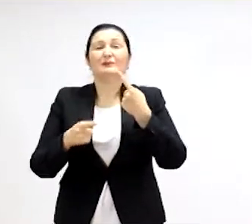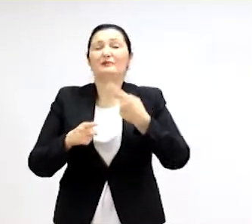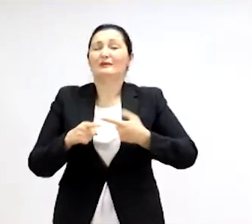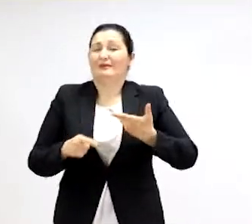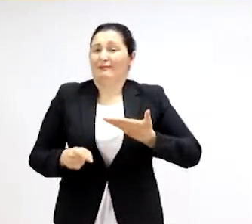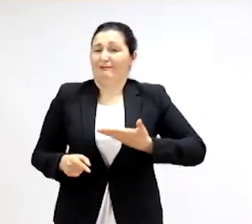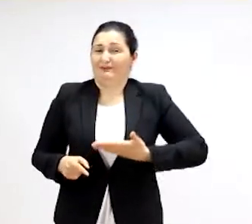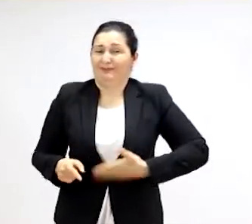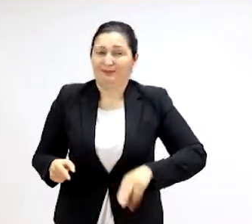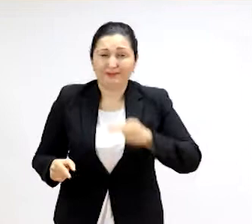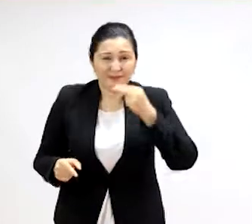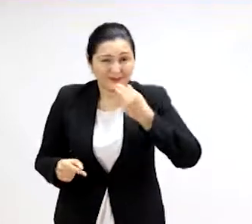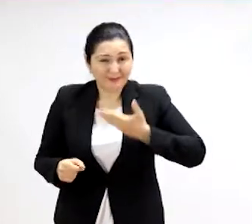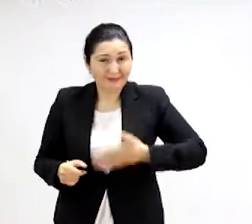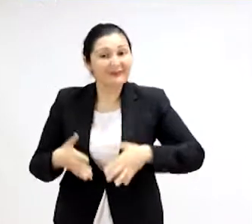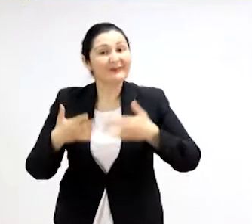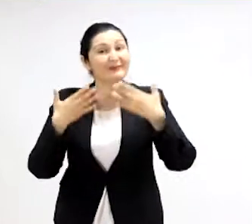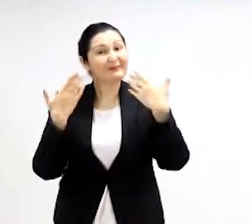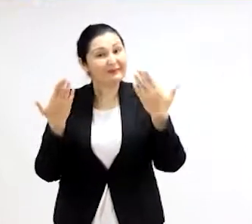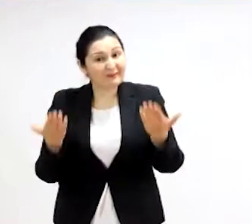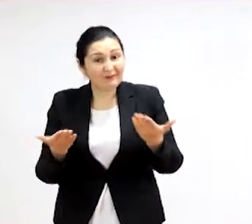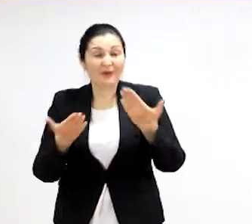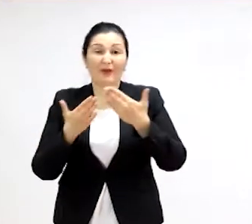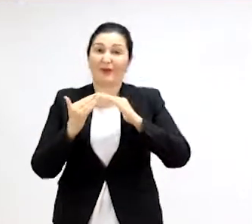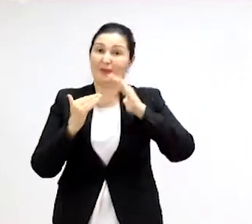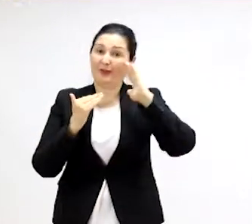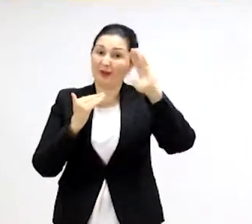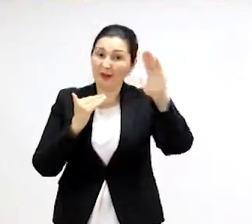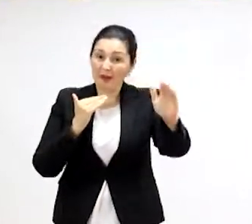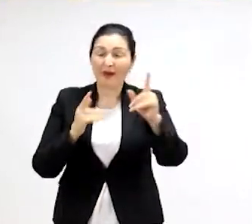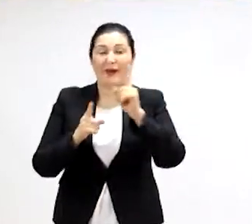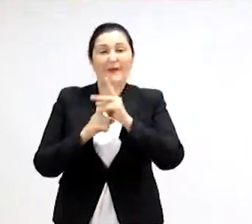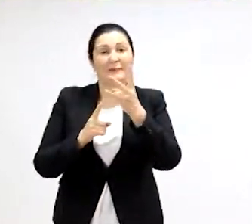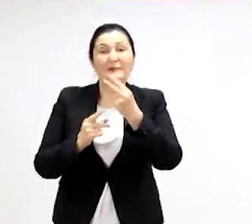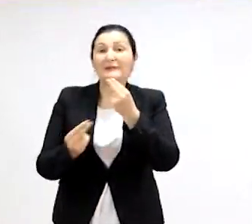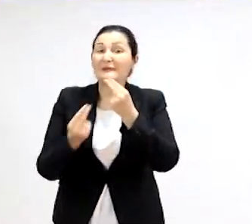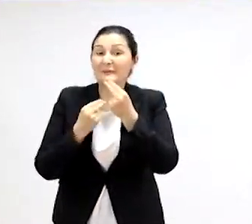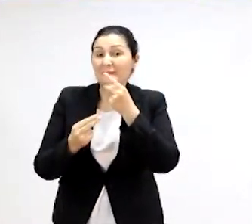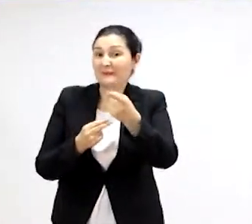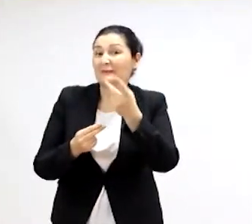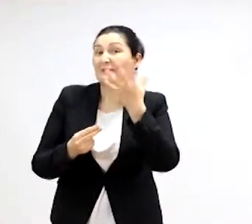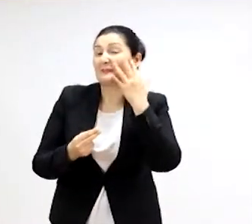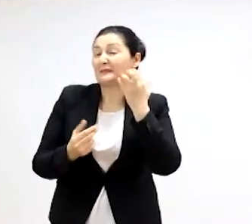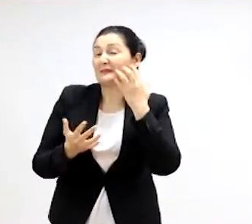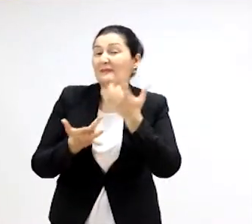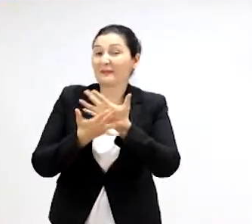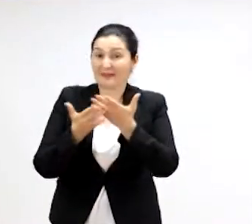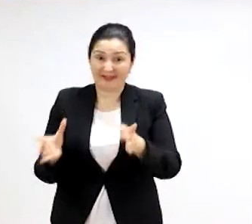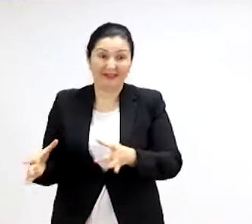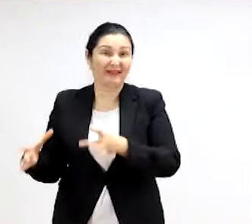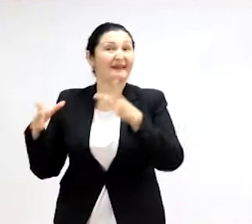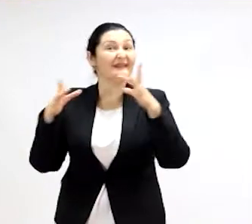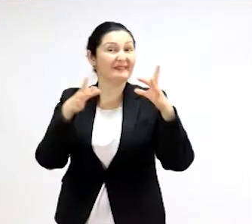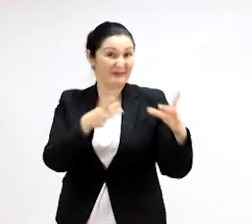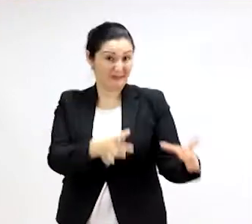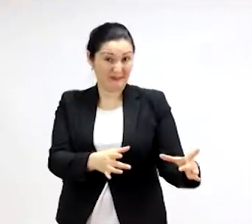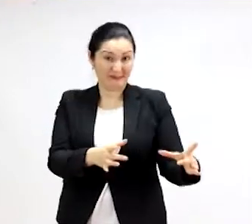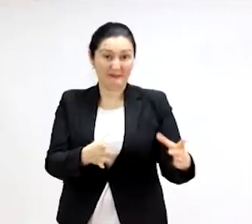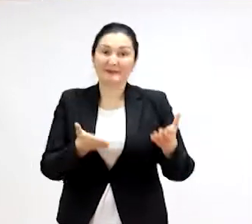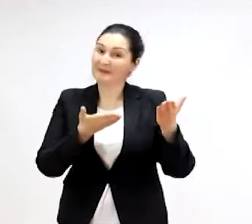ки. Ана, то ба хона рафтан каме мевагӣ бихӯр. Ана, азиз ҷон, ин барои